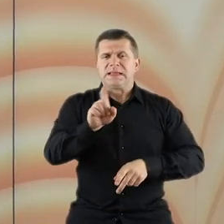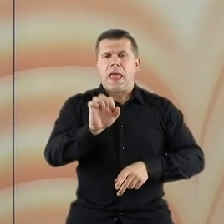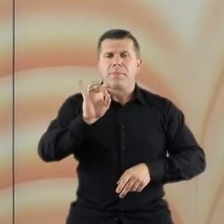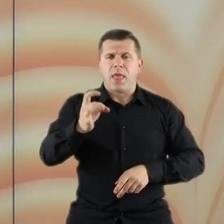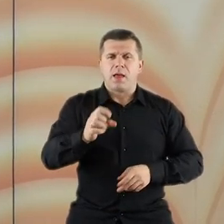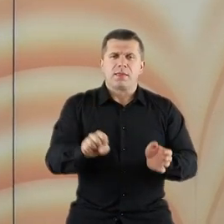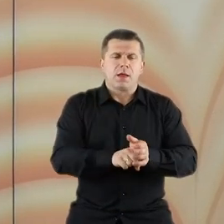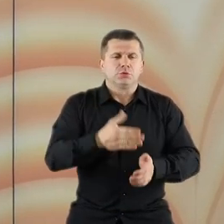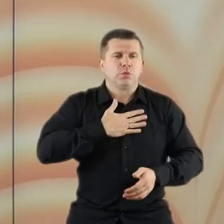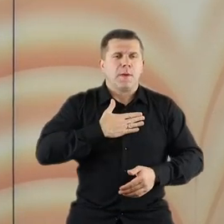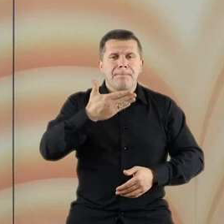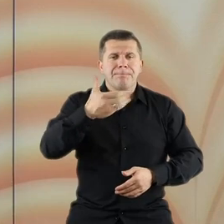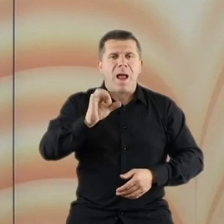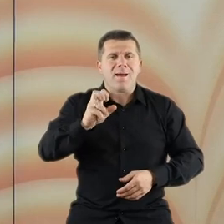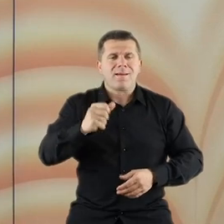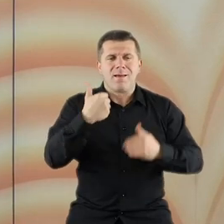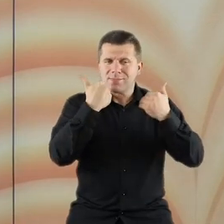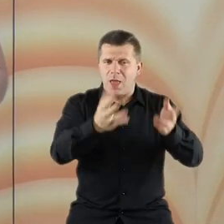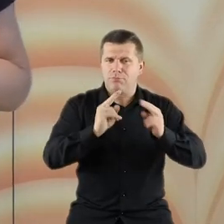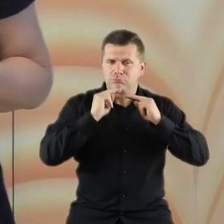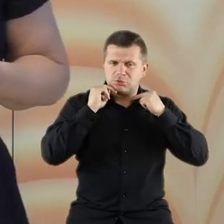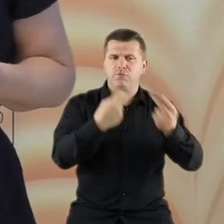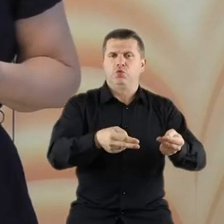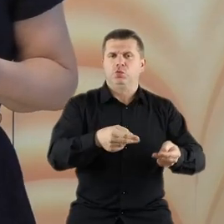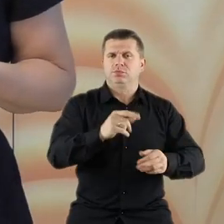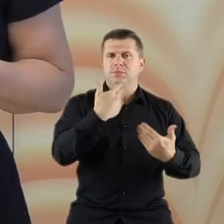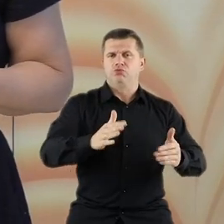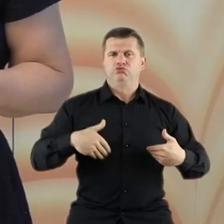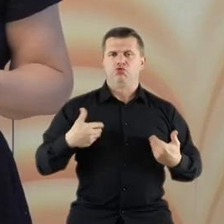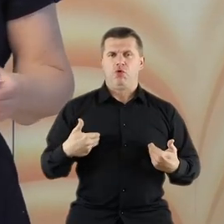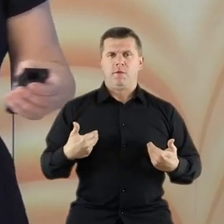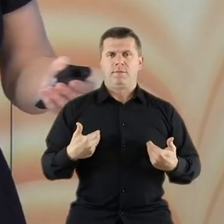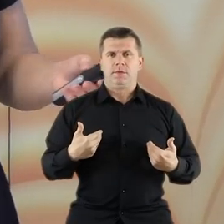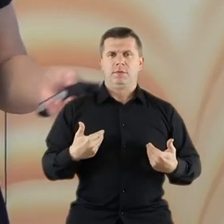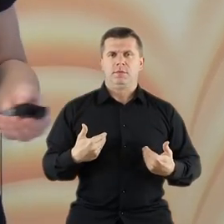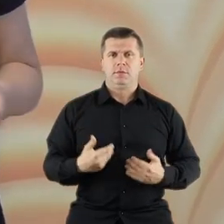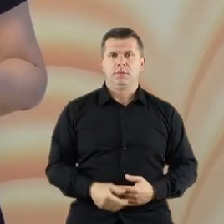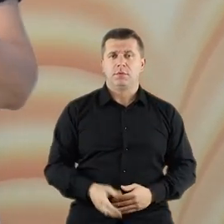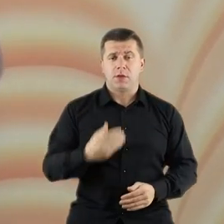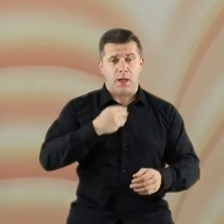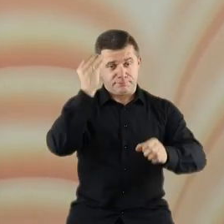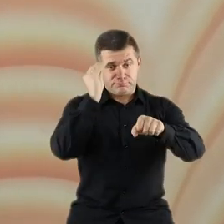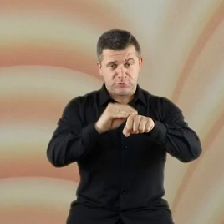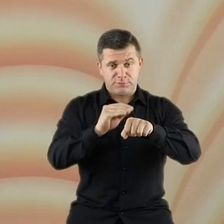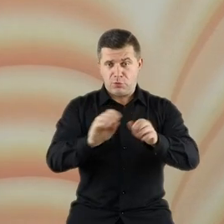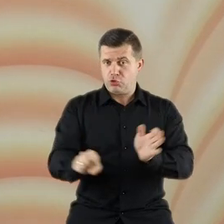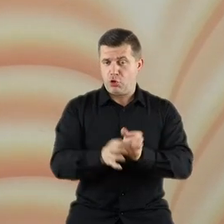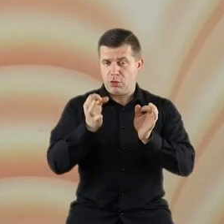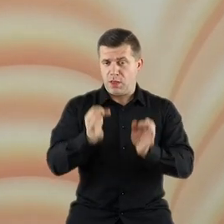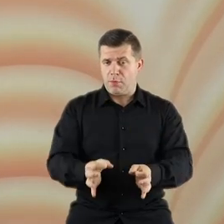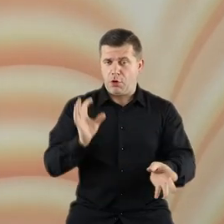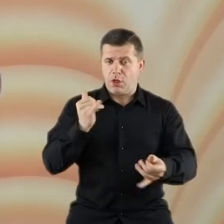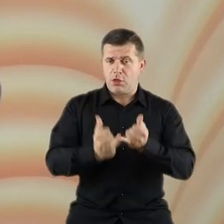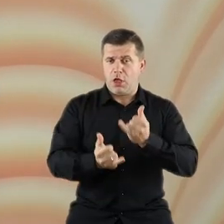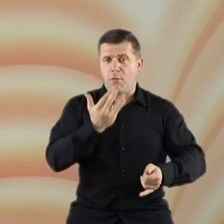zabiegów także magicznych które miały przywrócić zdrowie Przypominam że do tej